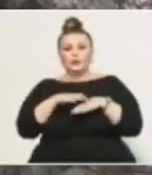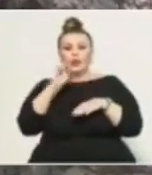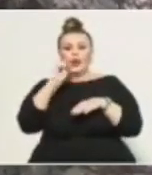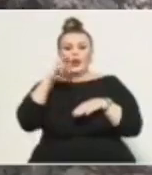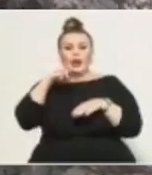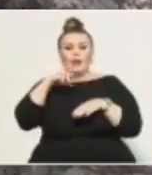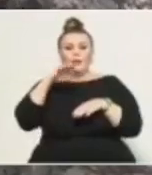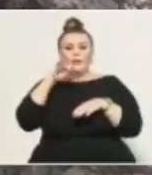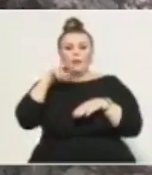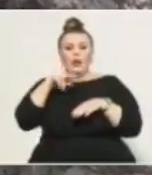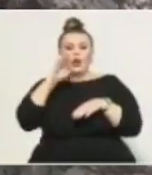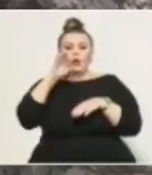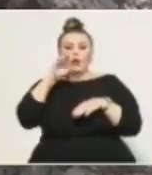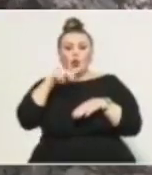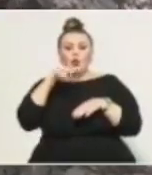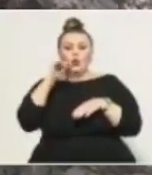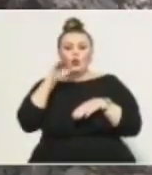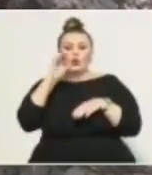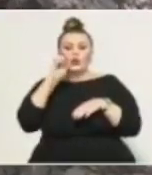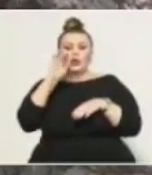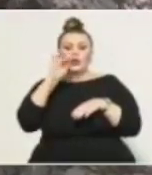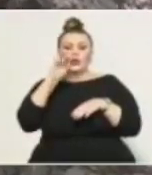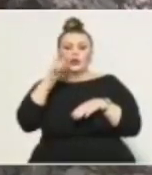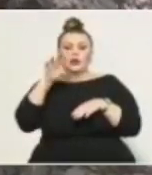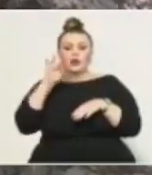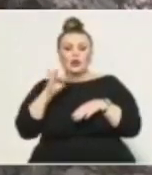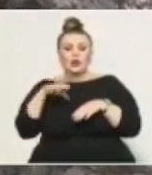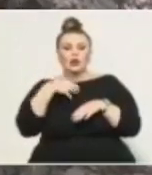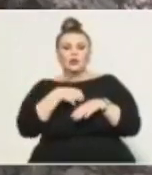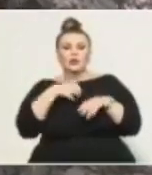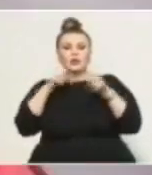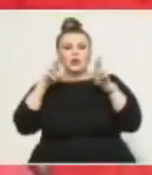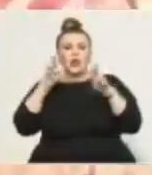Emin Hüseynli, Azərtacın xüsusi müxbiri, məxsusi olaraq Real TV için.